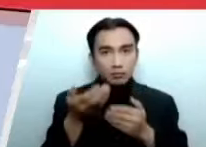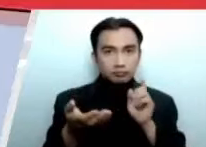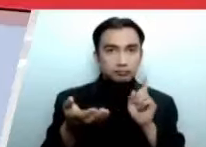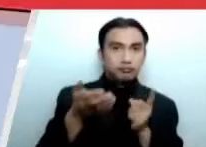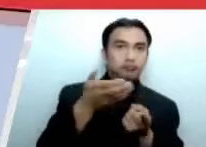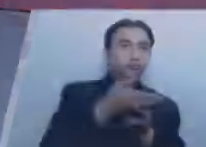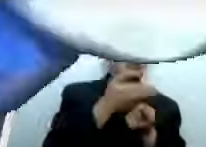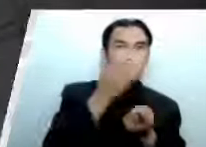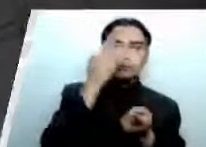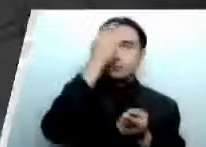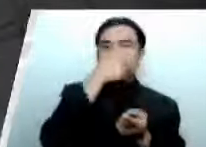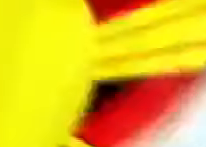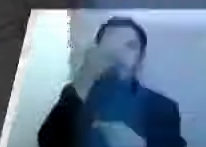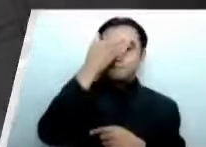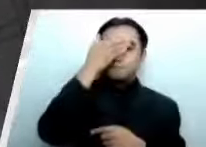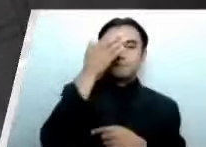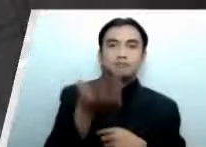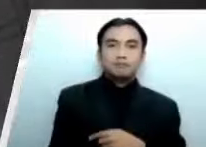Von Aquino.